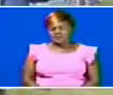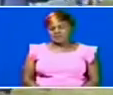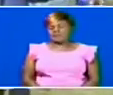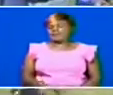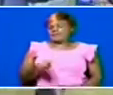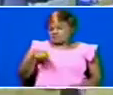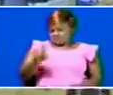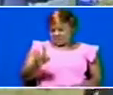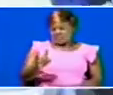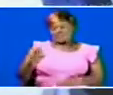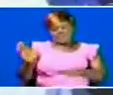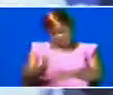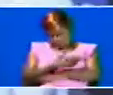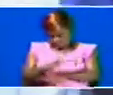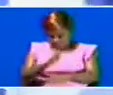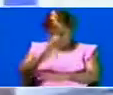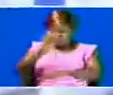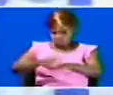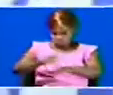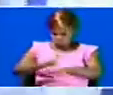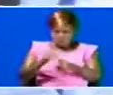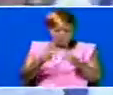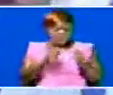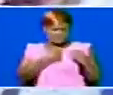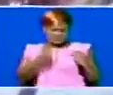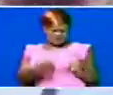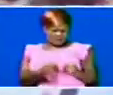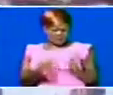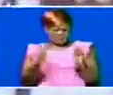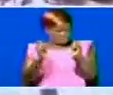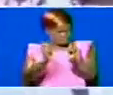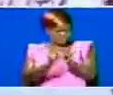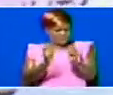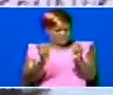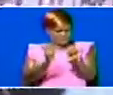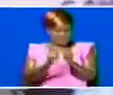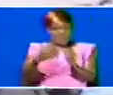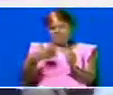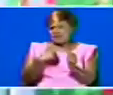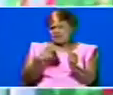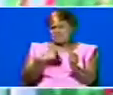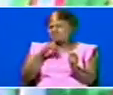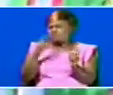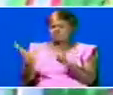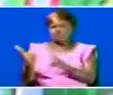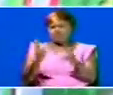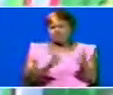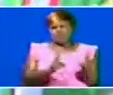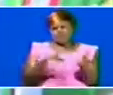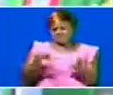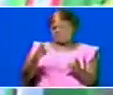Licha ya wao kuchangamka namna hii, mioni mwao wana mafundo machungu ambayo ni nadra sana kwa watu wa jinsi